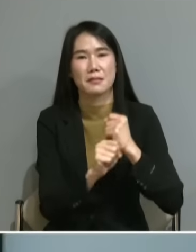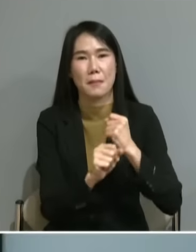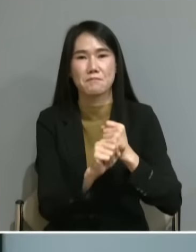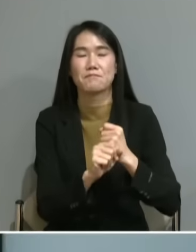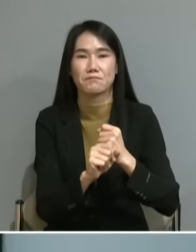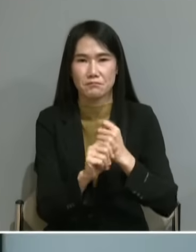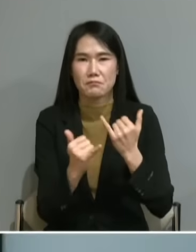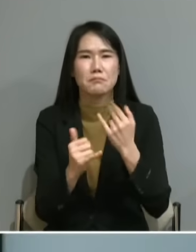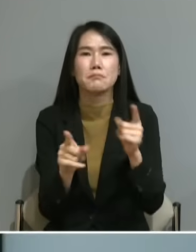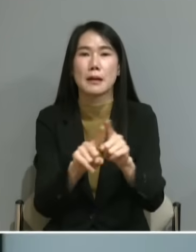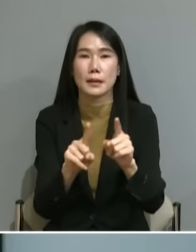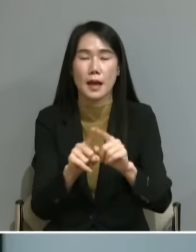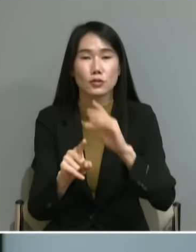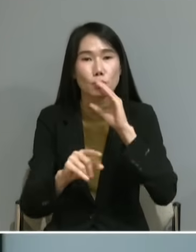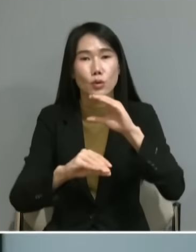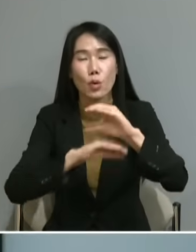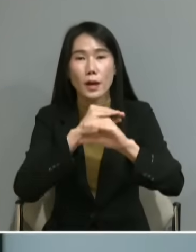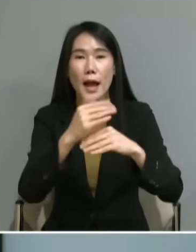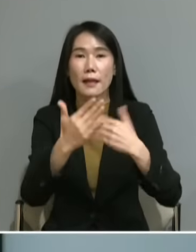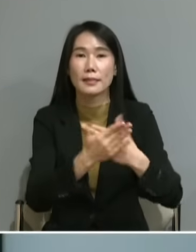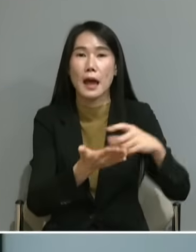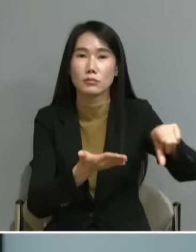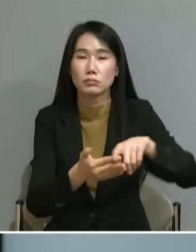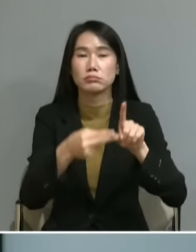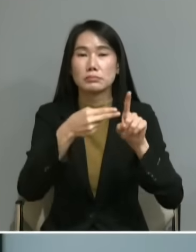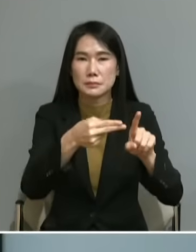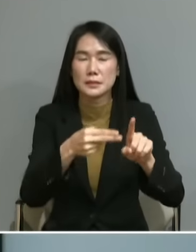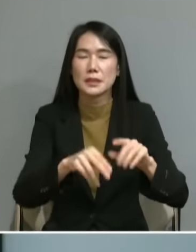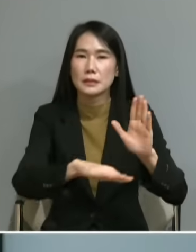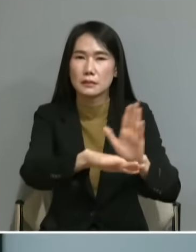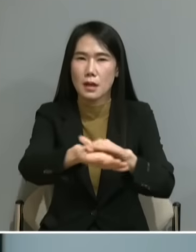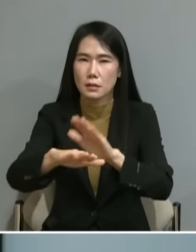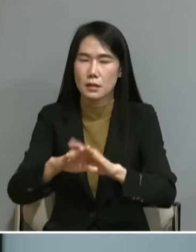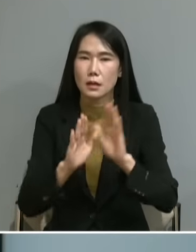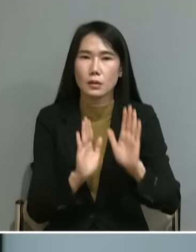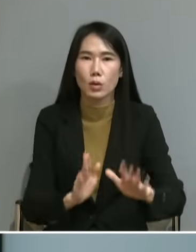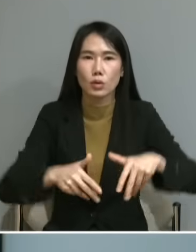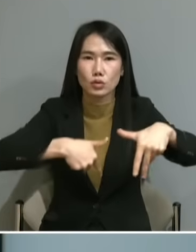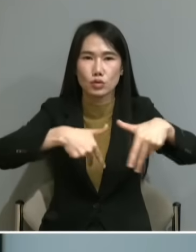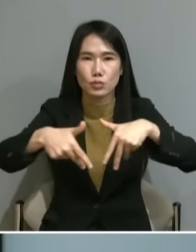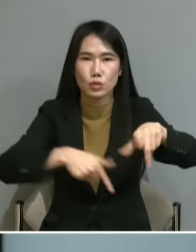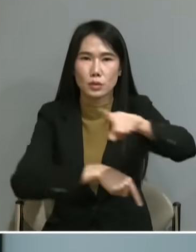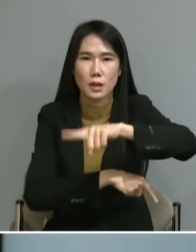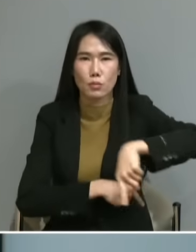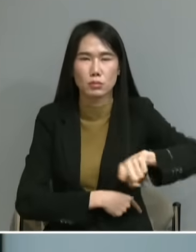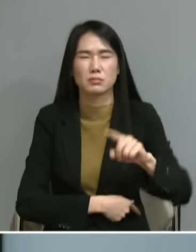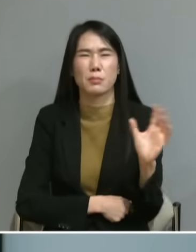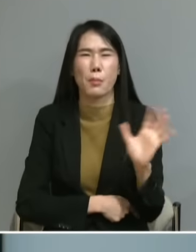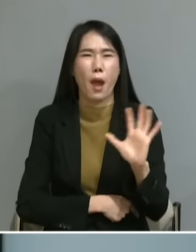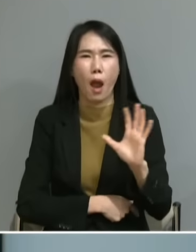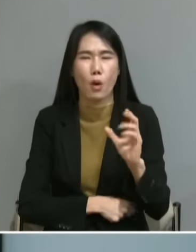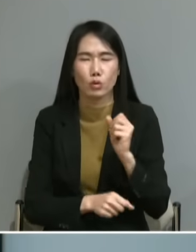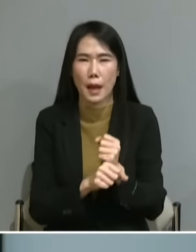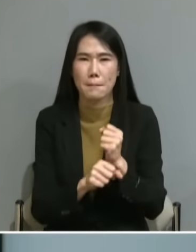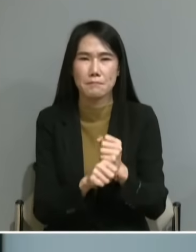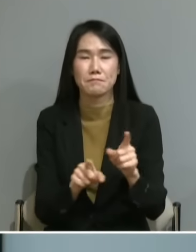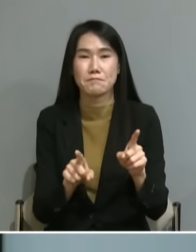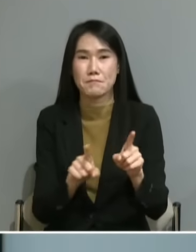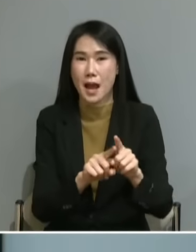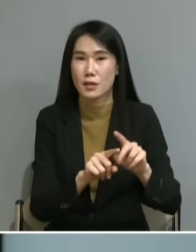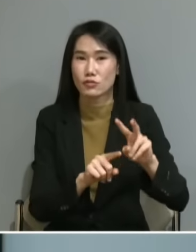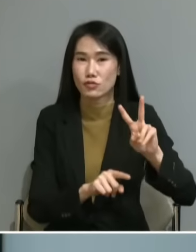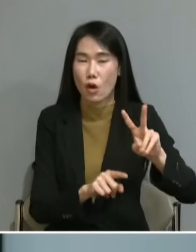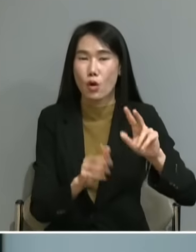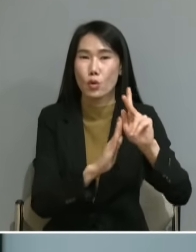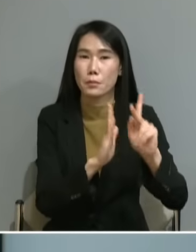เรื่องนี้ก็เช่นเดียวกันนะครับก็ฝากบอกผ่านไปยังพี่น้องประชาชนว่าไม่ควรทำ ใน2ส่วนส่วนแรก